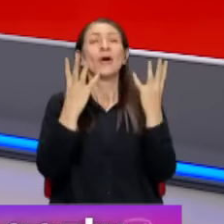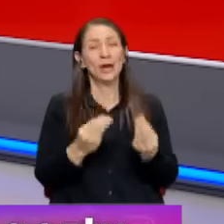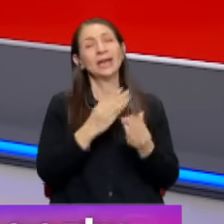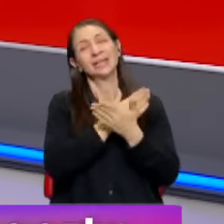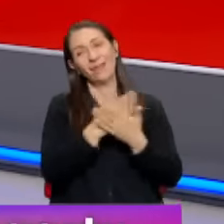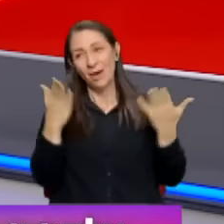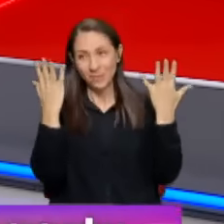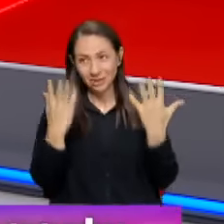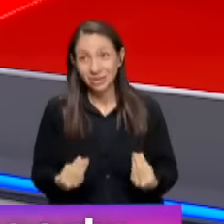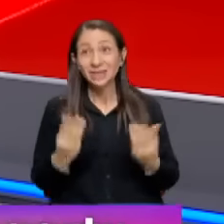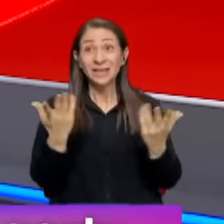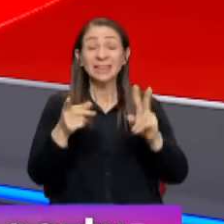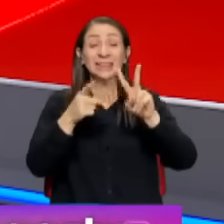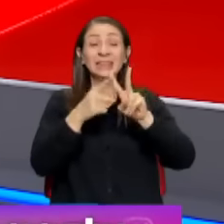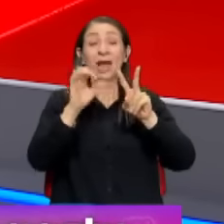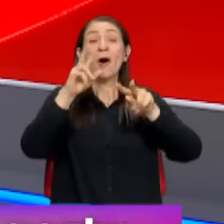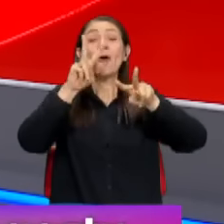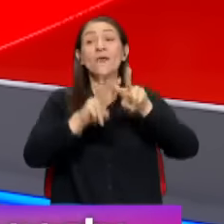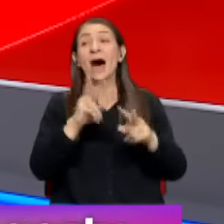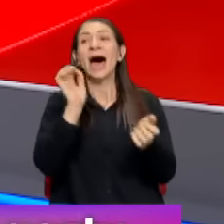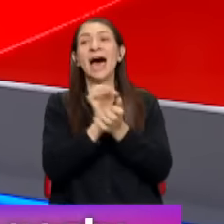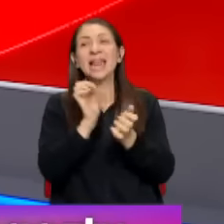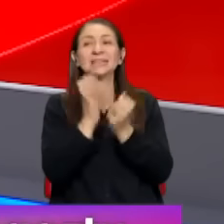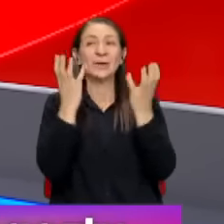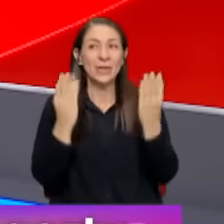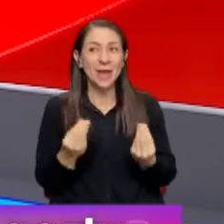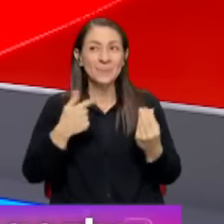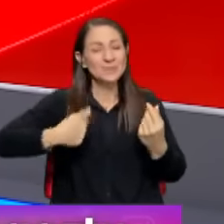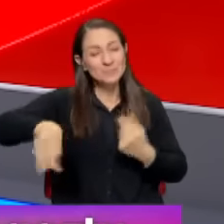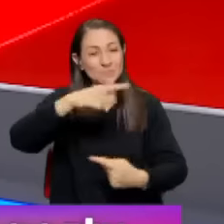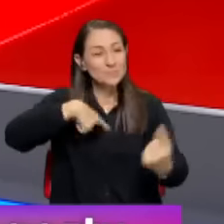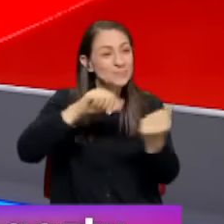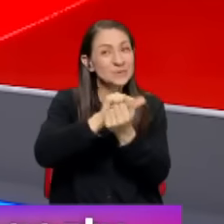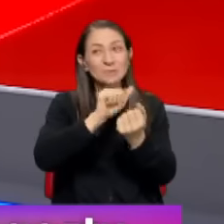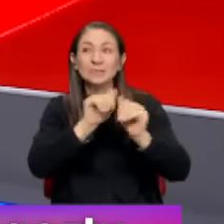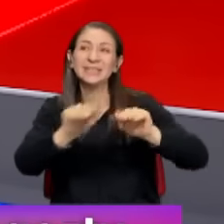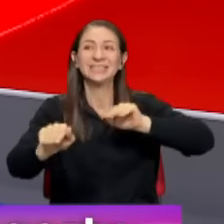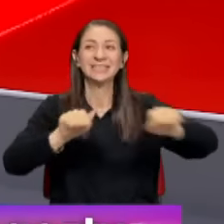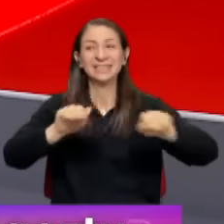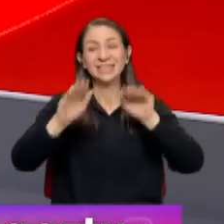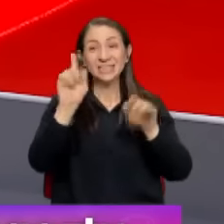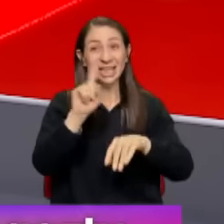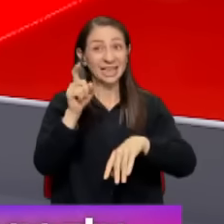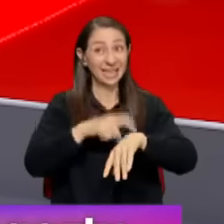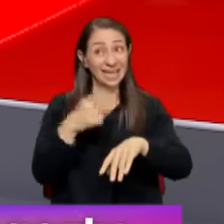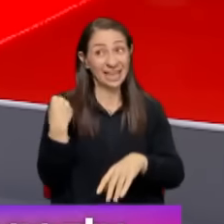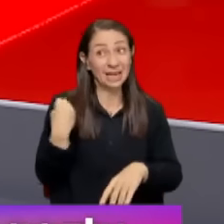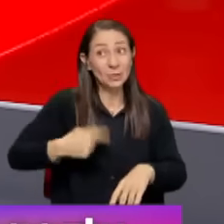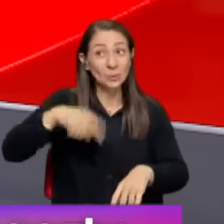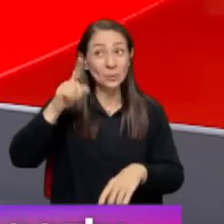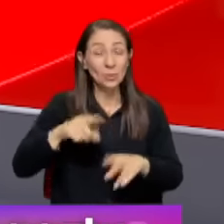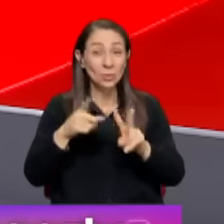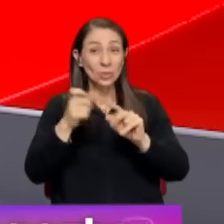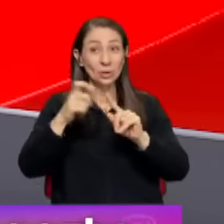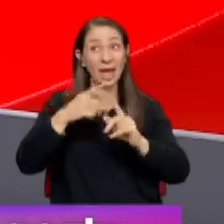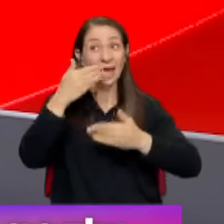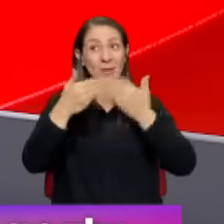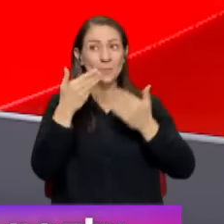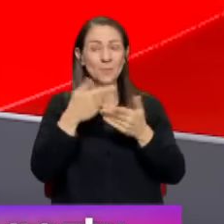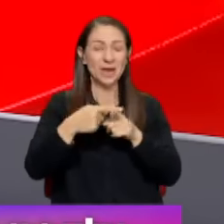edecek. Dolayısıyla Now ailesi olarak da bizler birbirimize sesleneceğiz. Çalar Saat'te yeni günün notlarını, haberlerini